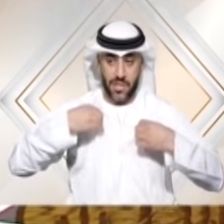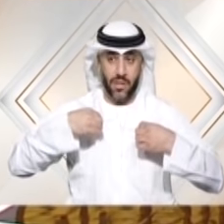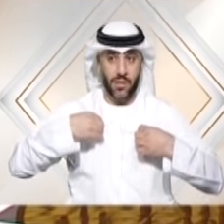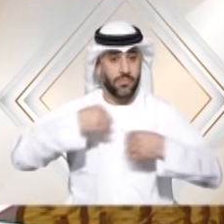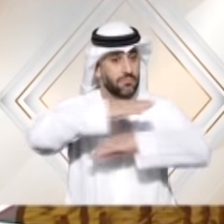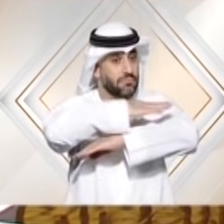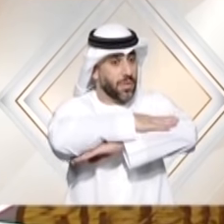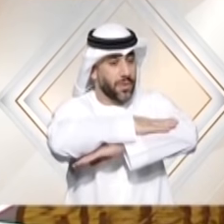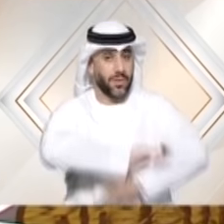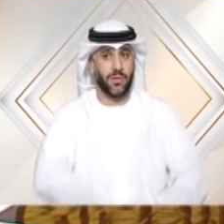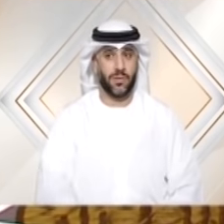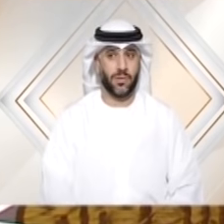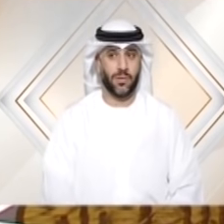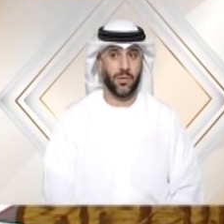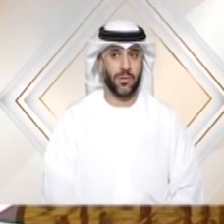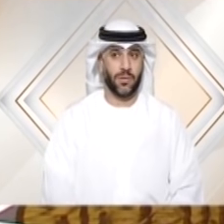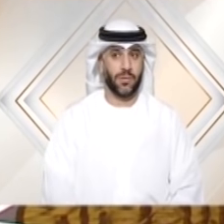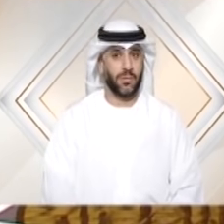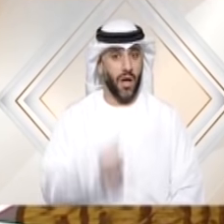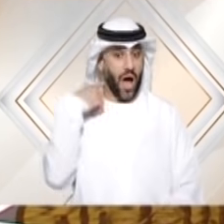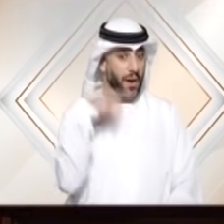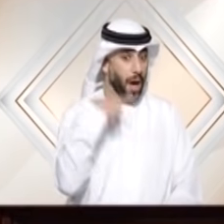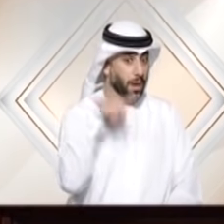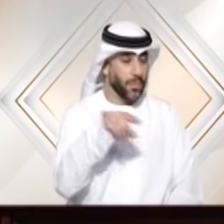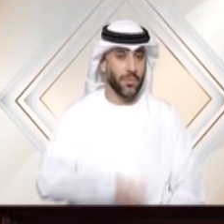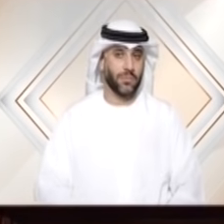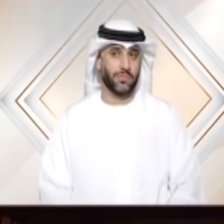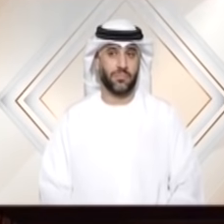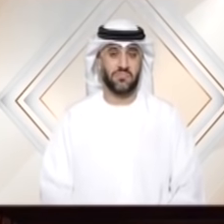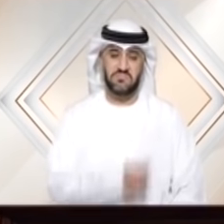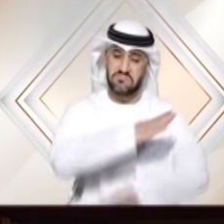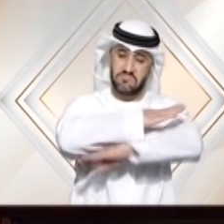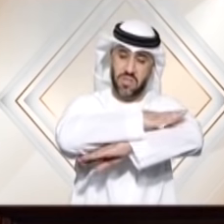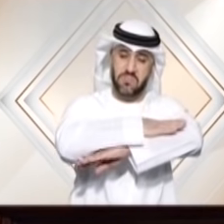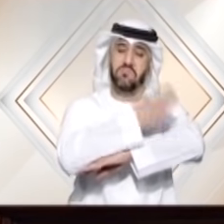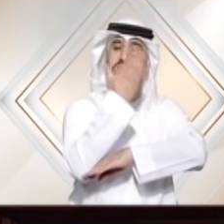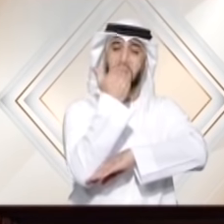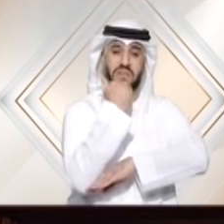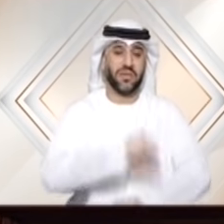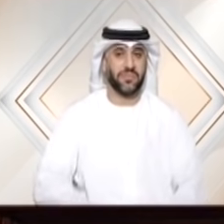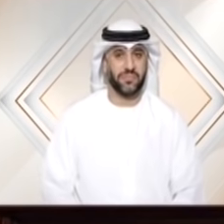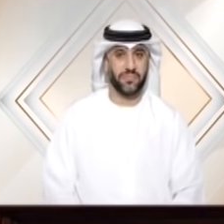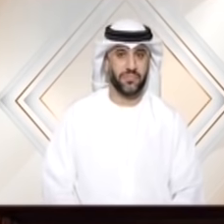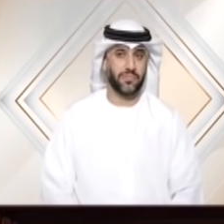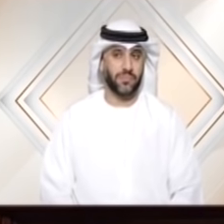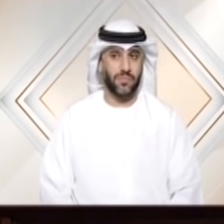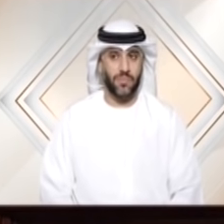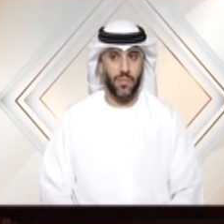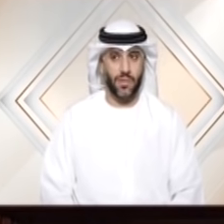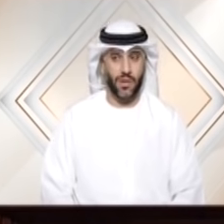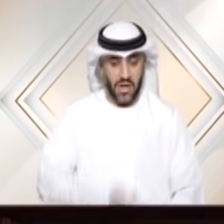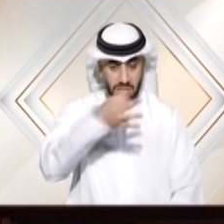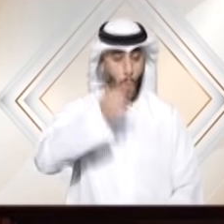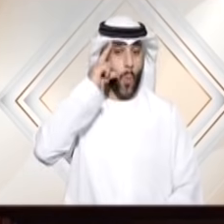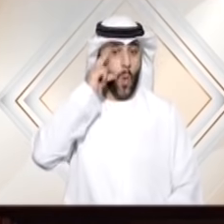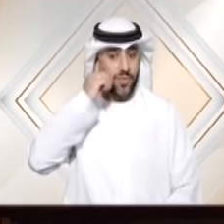القدم أو مفتوحة العباية من تحت شوي ديوث، هذا لا، هذا يرضى الخبث على أهلي، ما في رجولة، الرجولة أنك تحكم